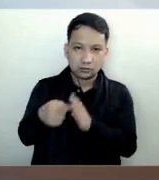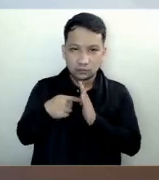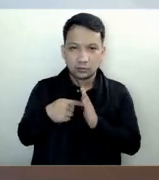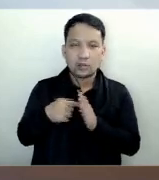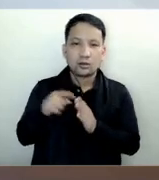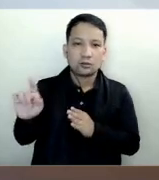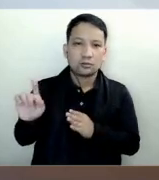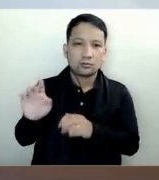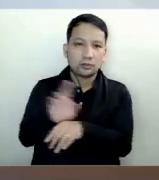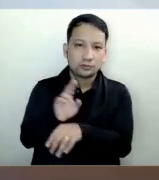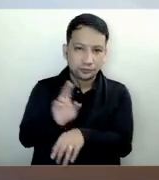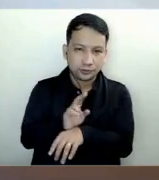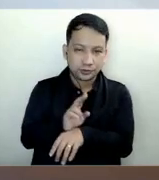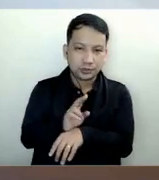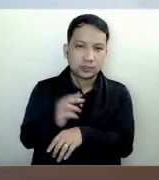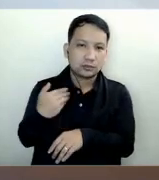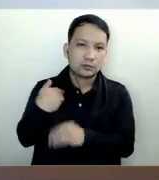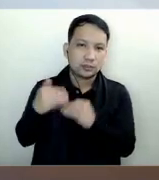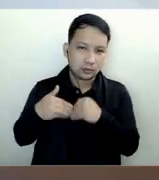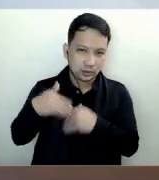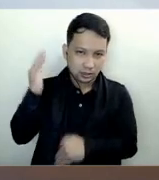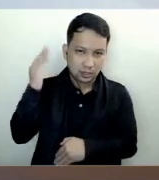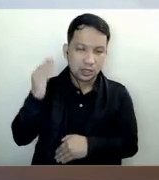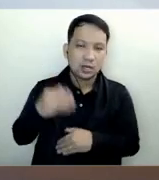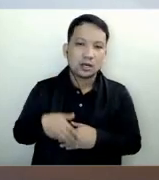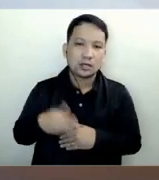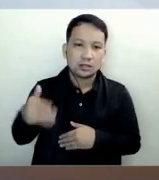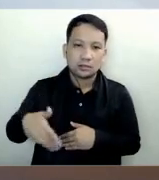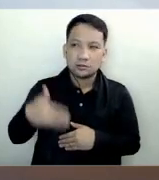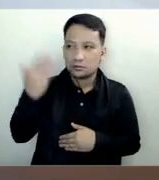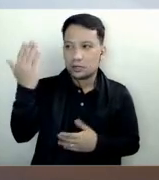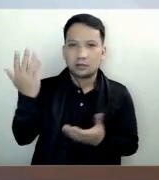yung demand natin kung tumataas ng